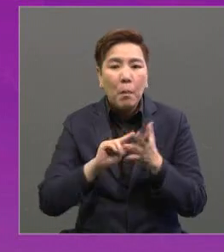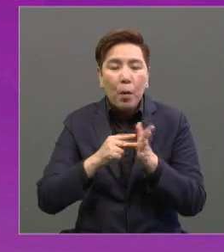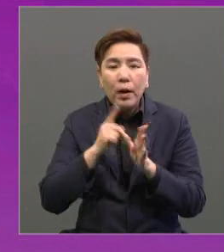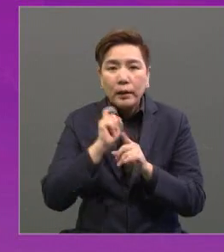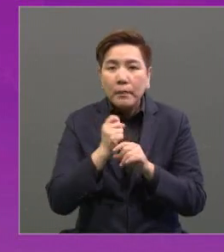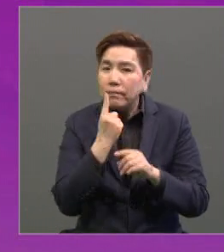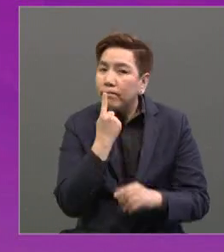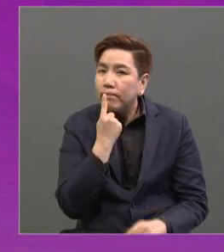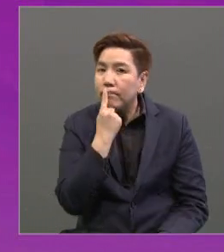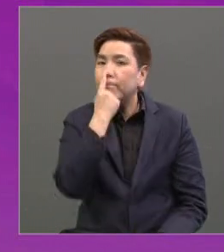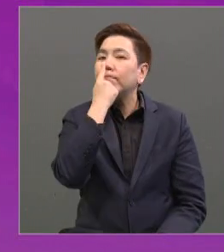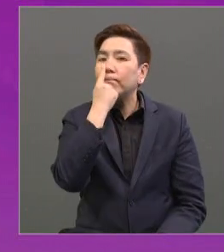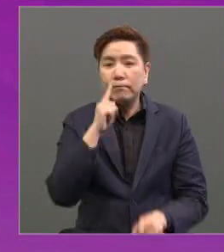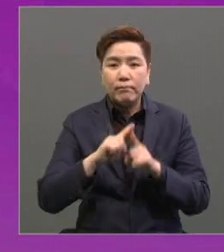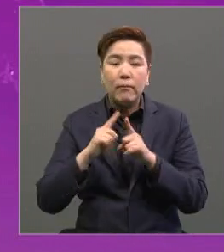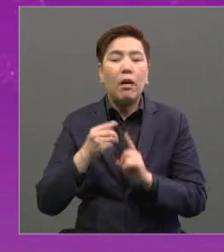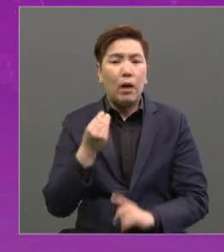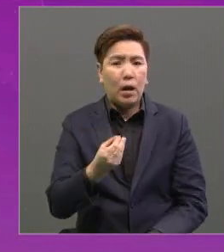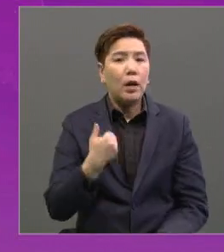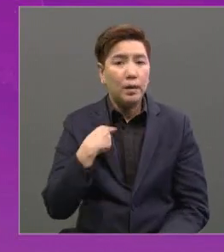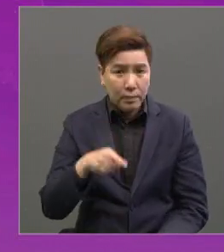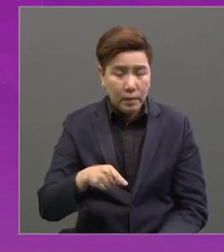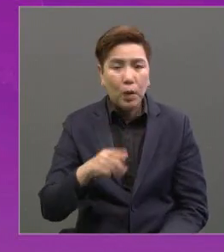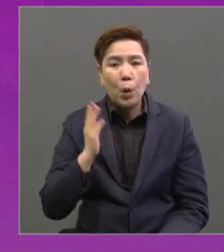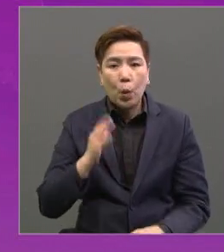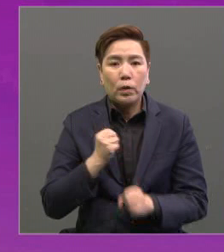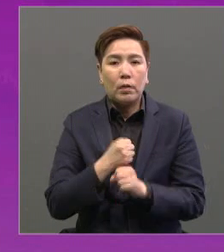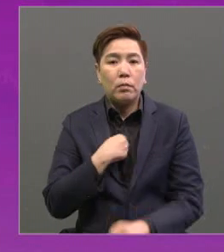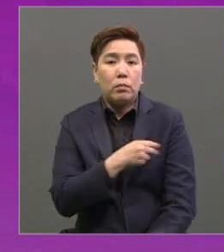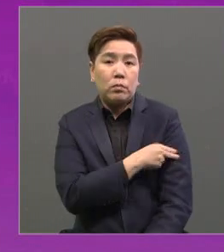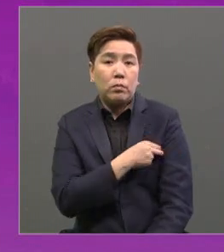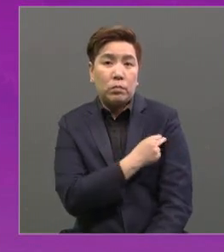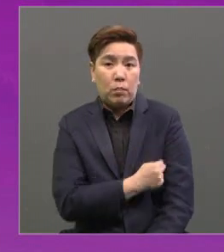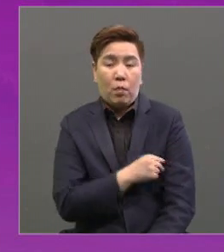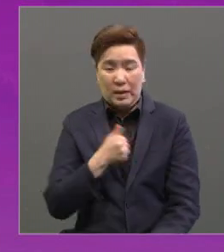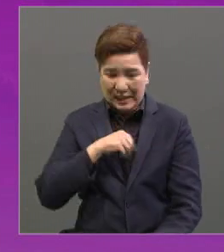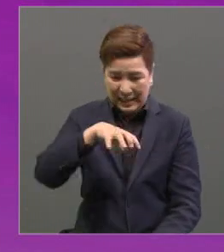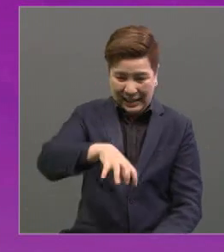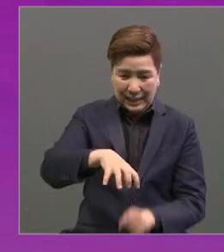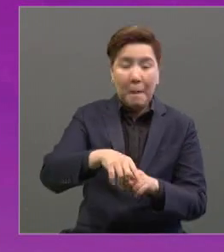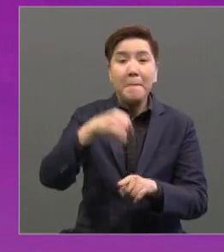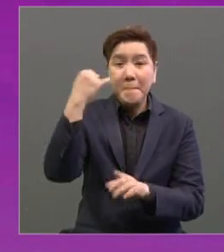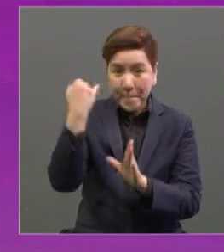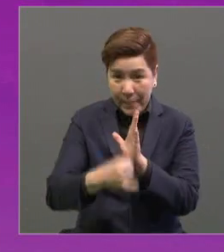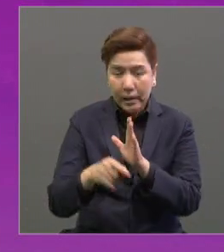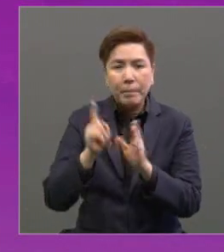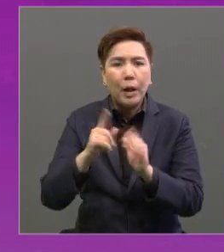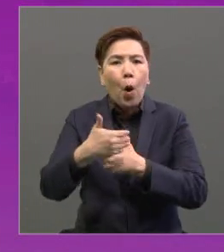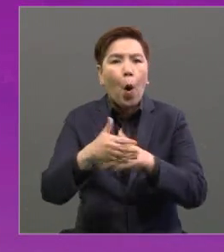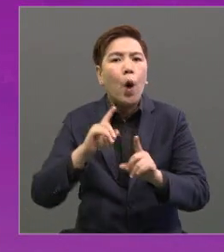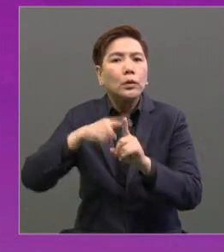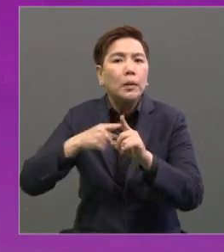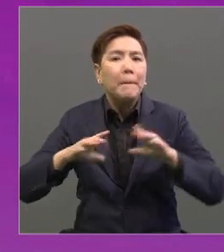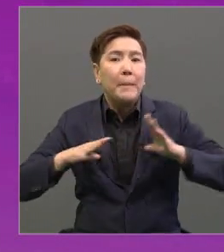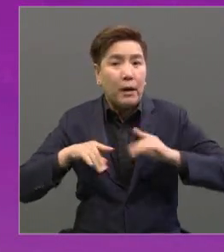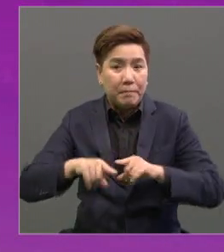ตัดทำจมูกเสริมจมูกอะไรอย่างงี้เลยฮะแล้วปรากฏว่าคนที่มาเป็นหมอคือ 1ตัวคลินิกเนี่ยเถื่อนแล้วนะเพราะว่าใช้ห้องพักมาทำไม่ได้มี